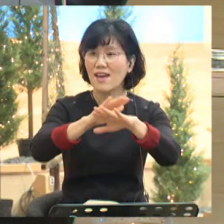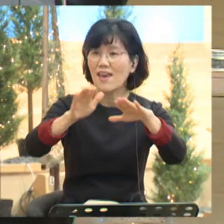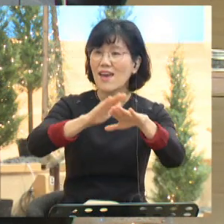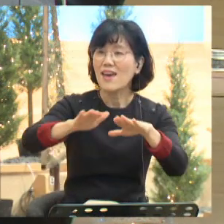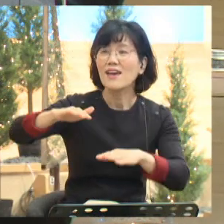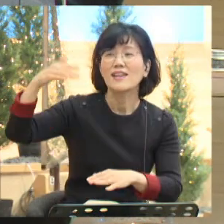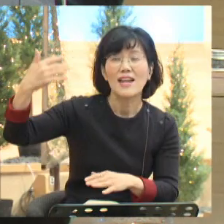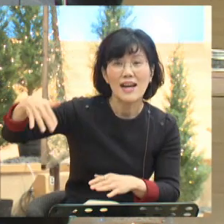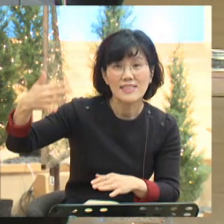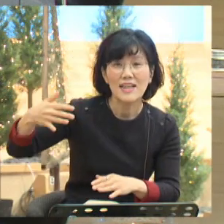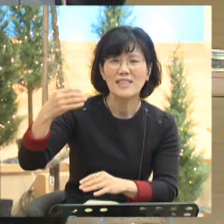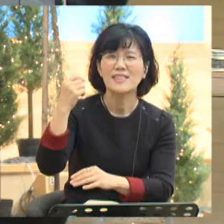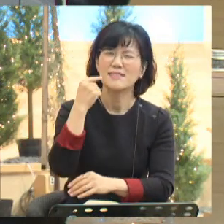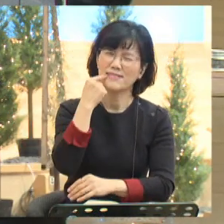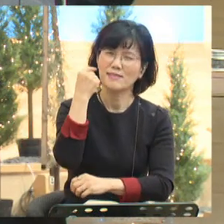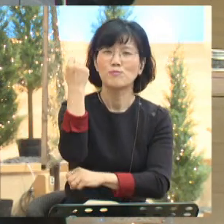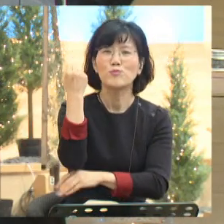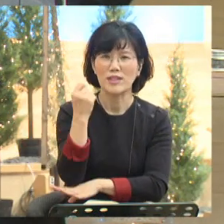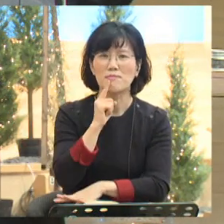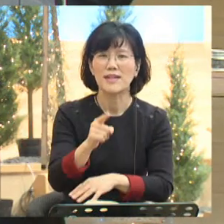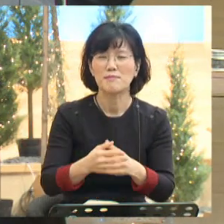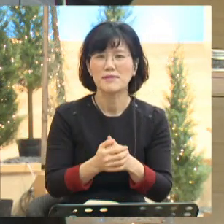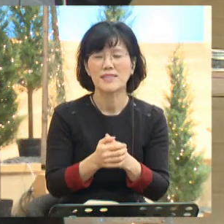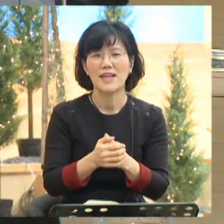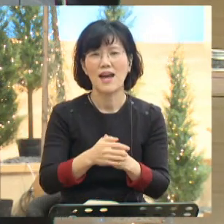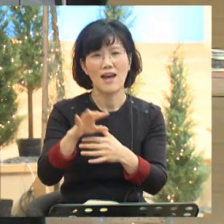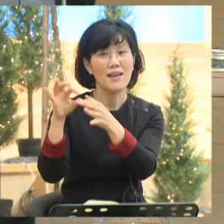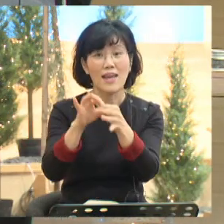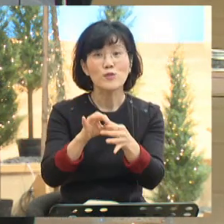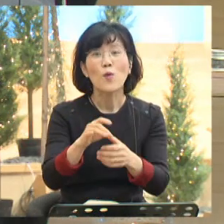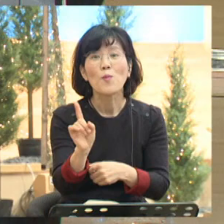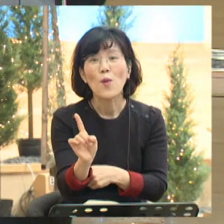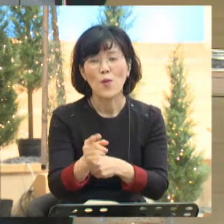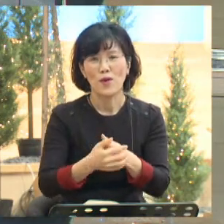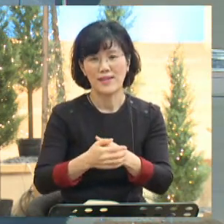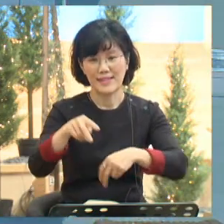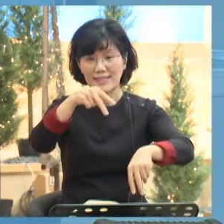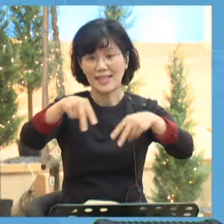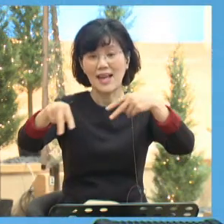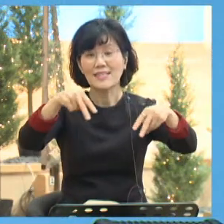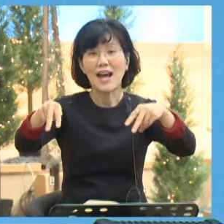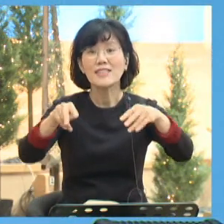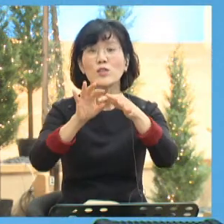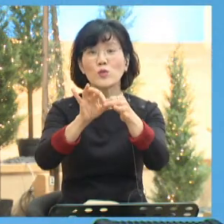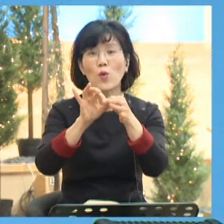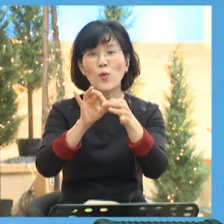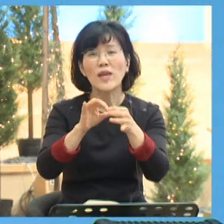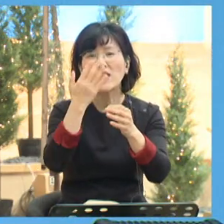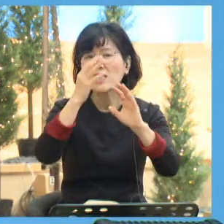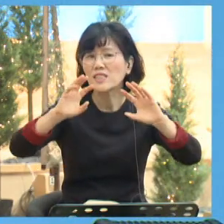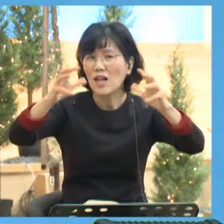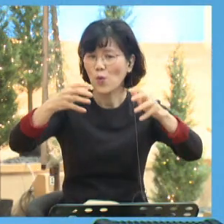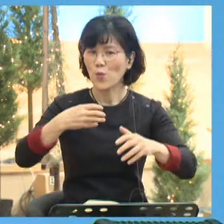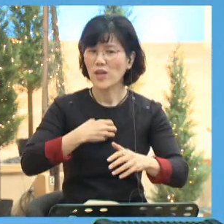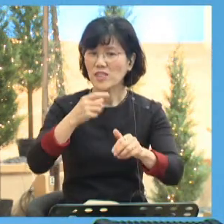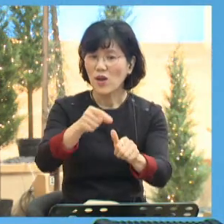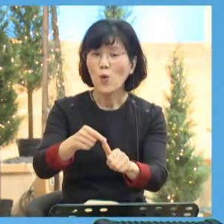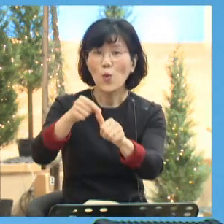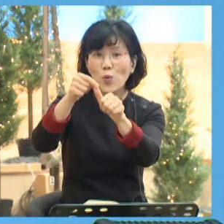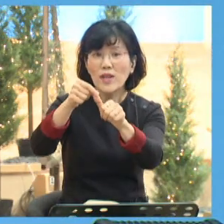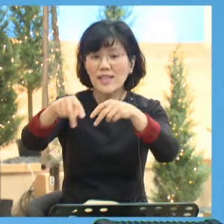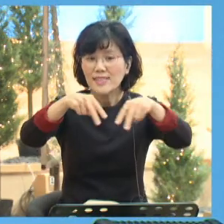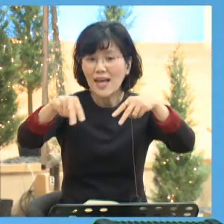못한 20뿌리 해결되서 못한 쓴 뿌리 그럼 계속해서 우리는 요사 사기 를 통해서 이스라엘을 위해서 건져올린